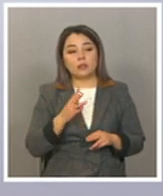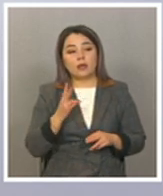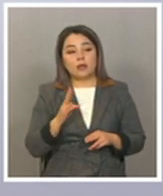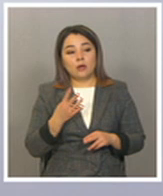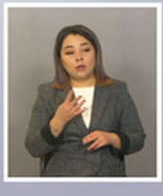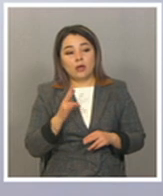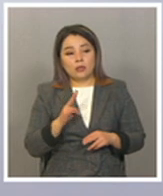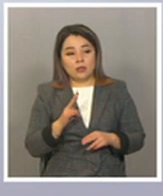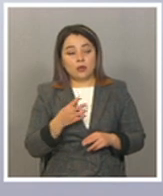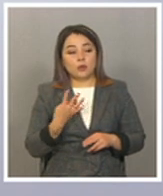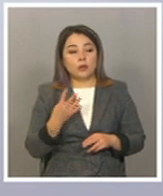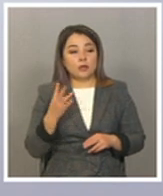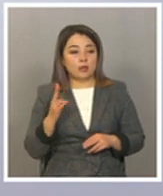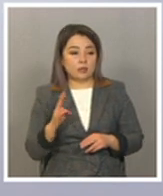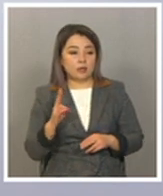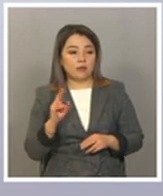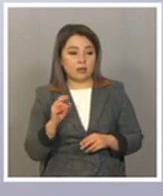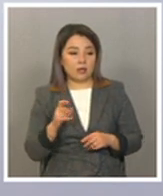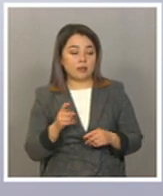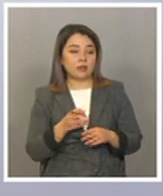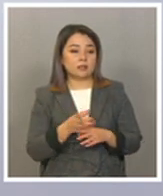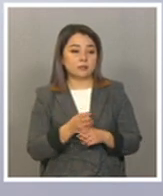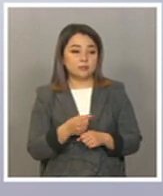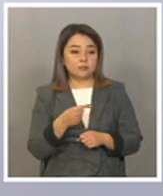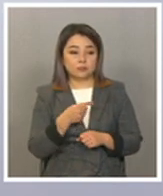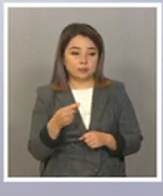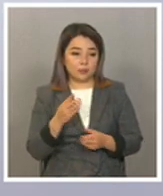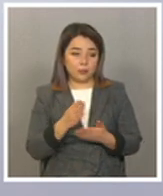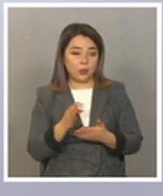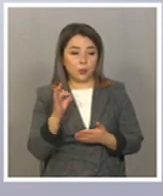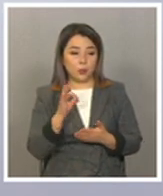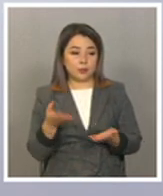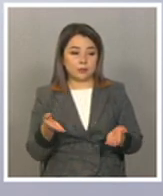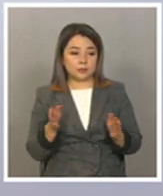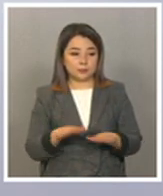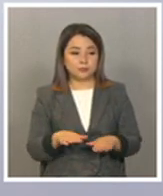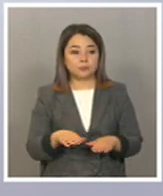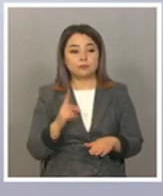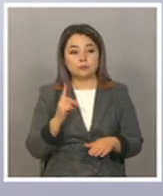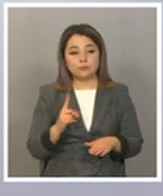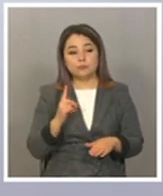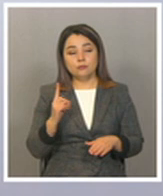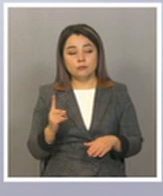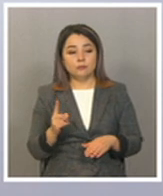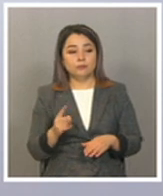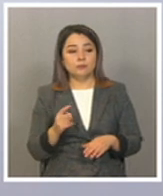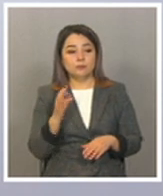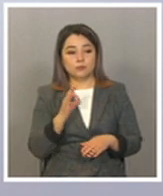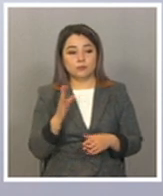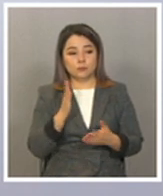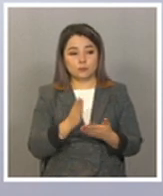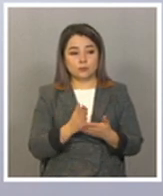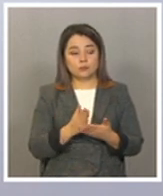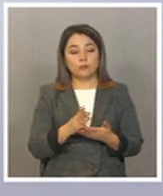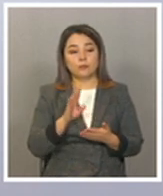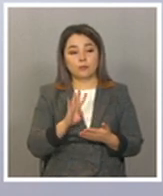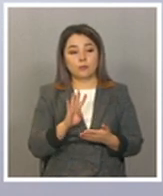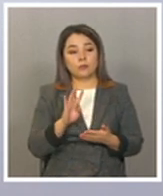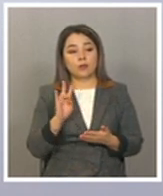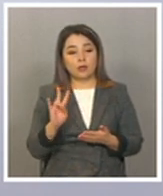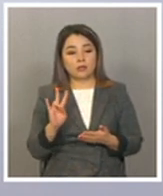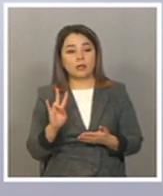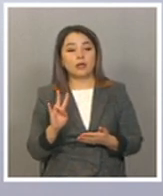квадраттан 4n квадратты азайтамыз 0 болады. 1-ден 1-ді азайтамыз 0 болады.